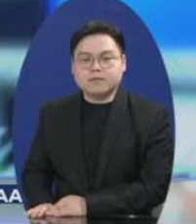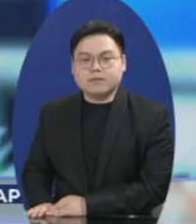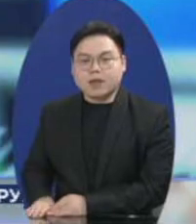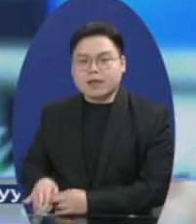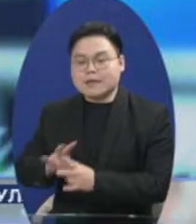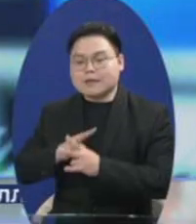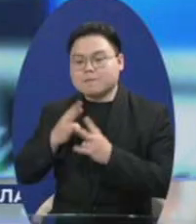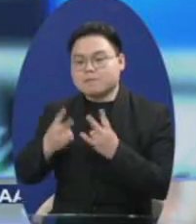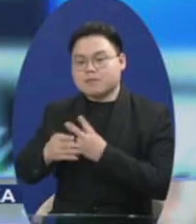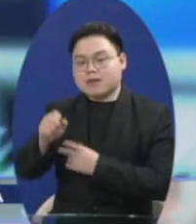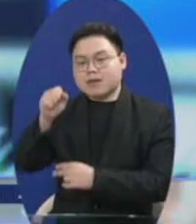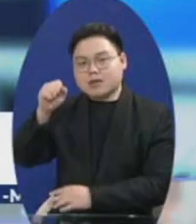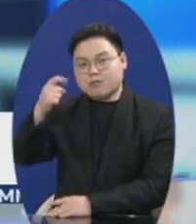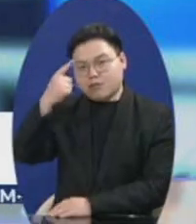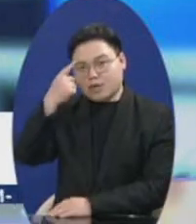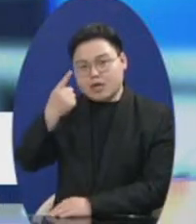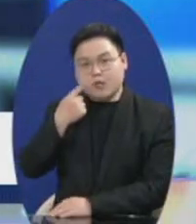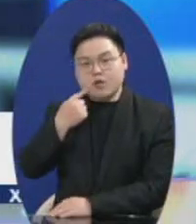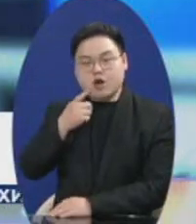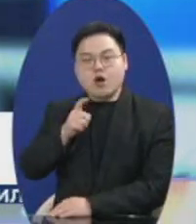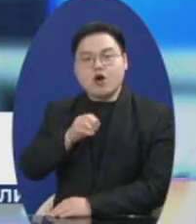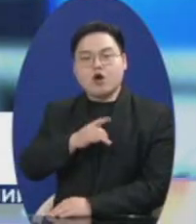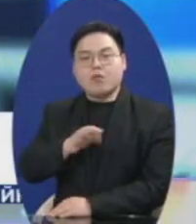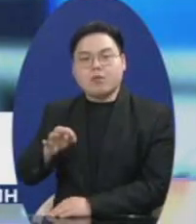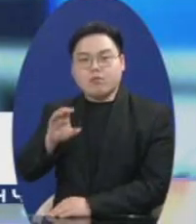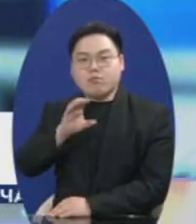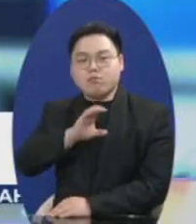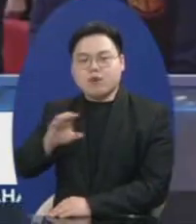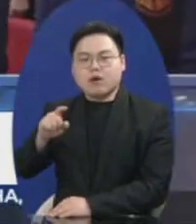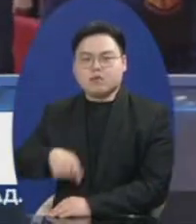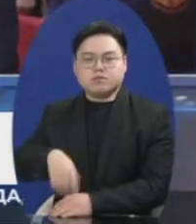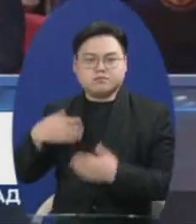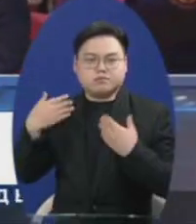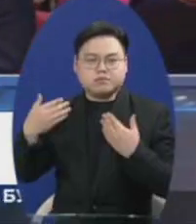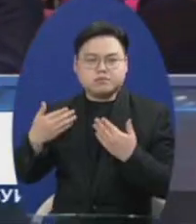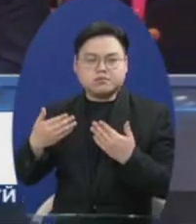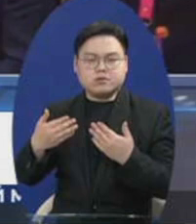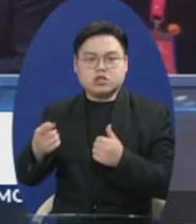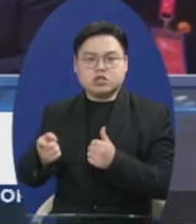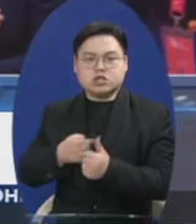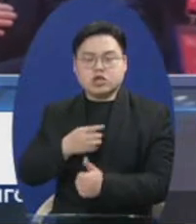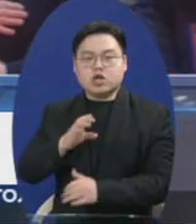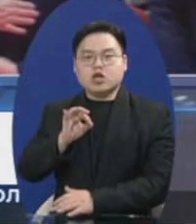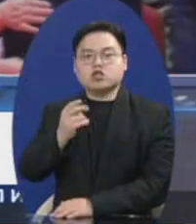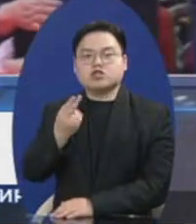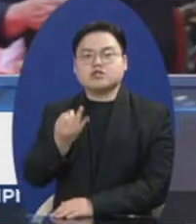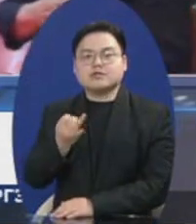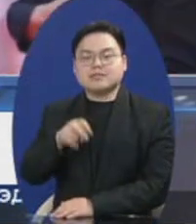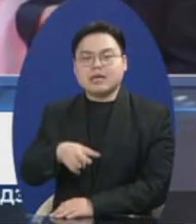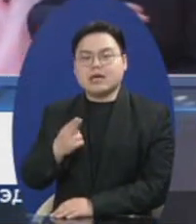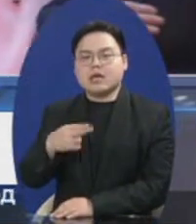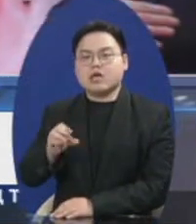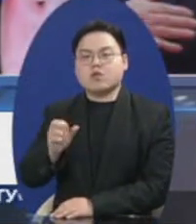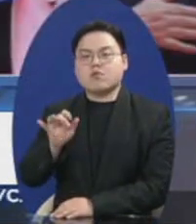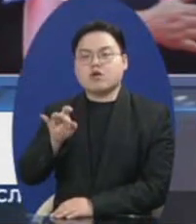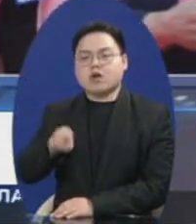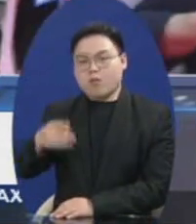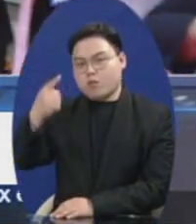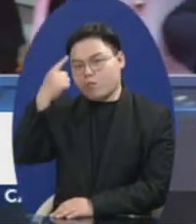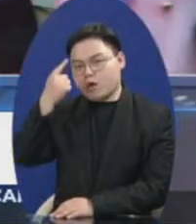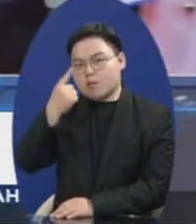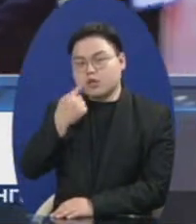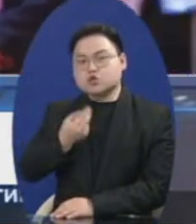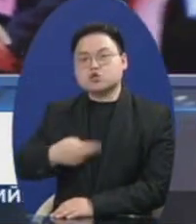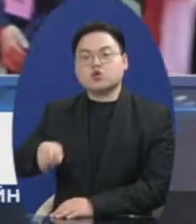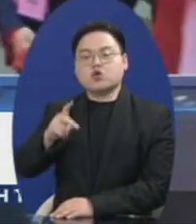Иймийн ардчлал Монголын эмэгтэйчүүдийн холбоо өнөөдөр хуралдаж нэрийн социал-демократ Монголын эмэгтэйчүүдийн холбоо болгон өөрчилсөн